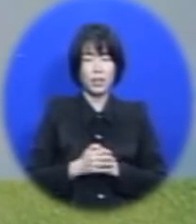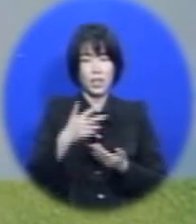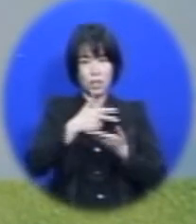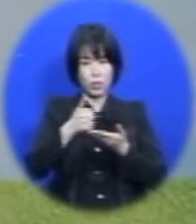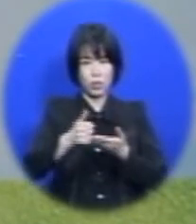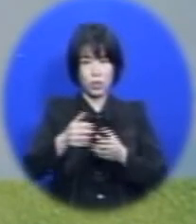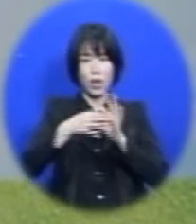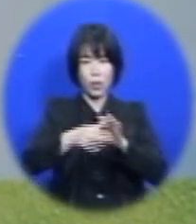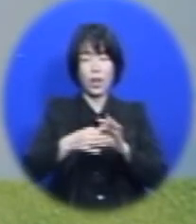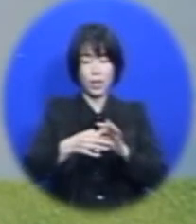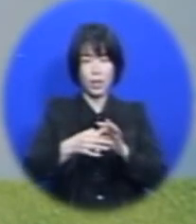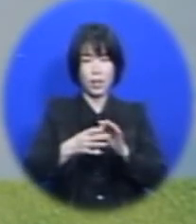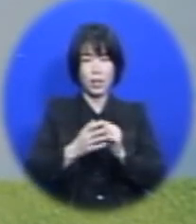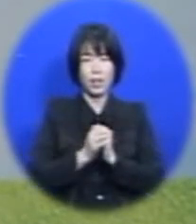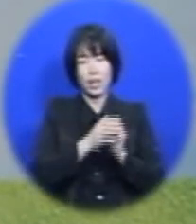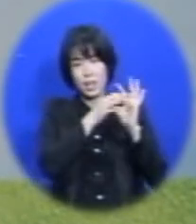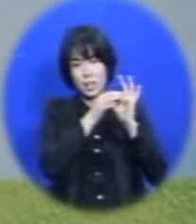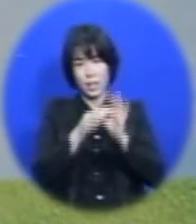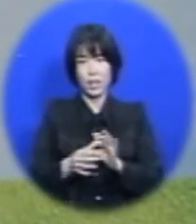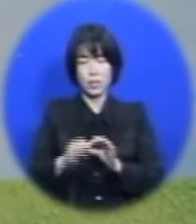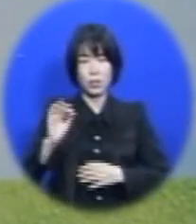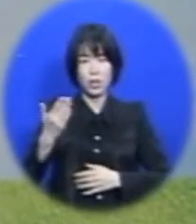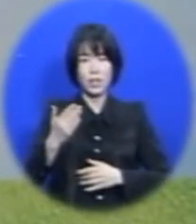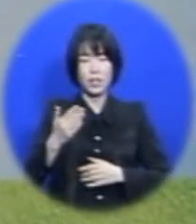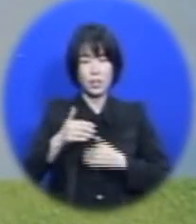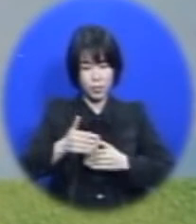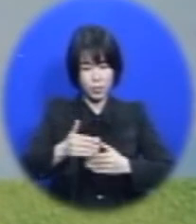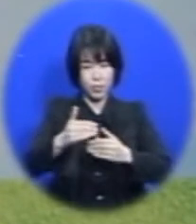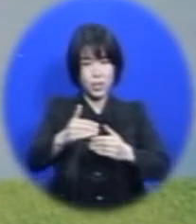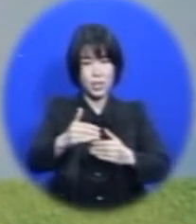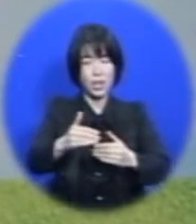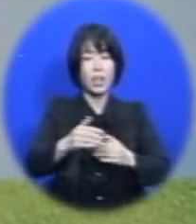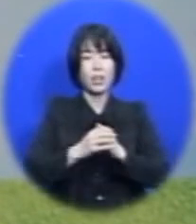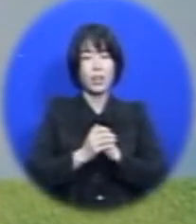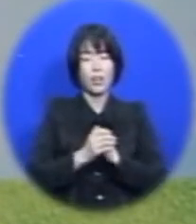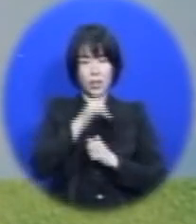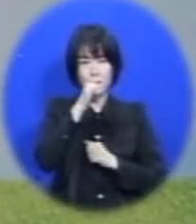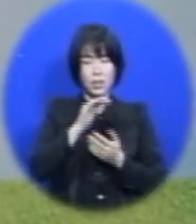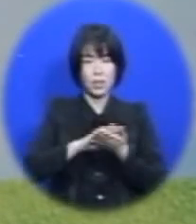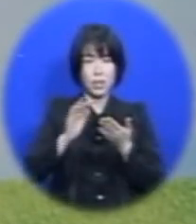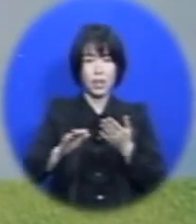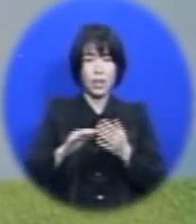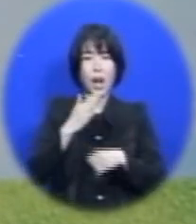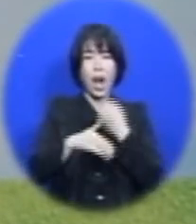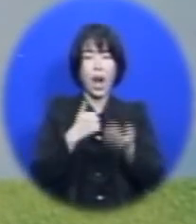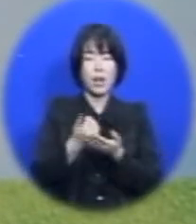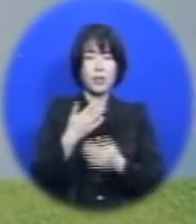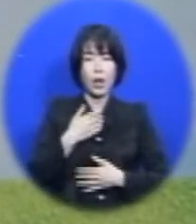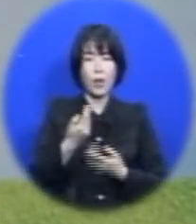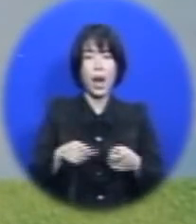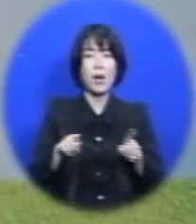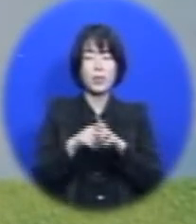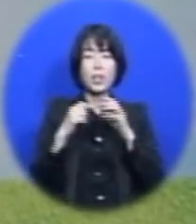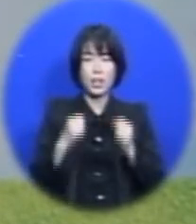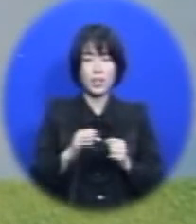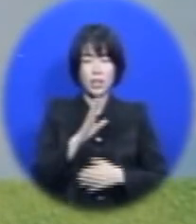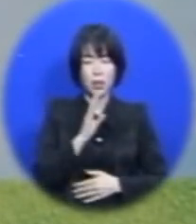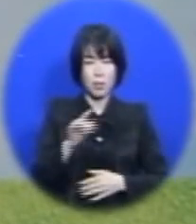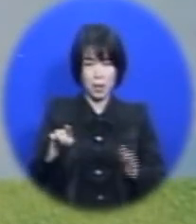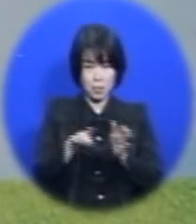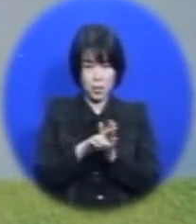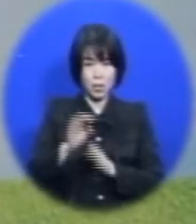주님과의 관계는 계속되는 진행형입니다. 하나님이 나와 함께 계시다 하는 사실이 정말